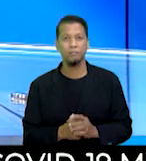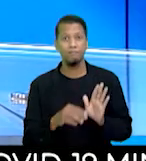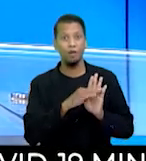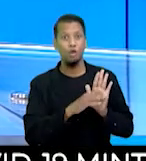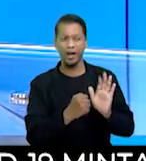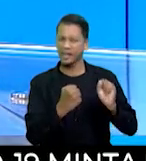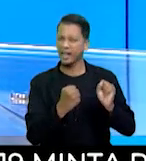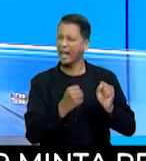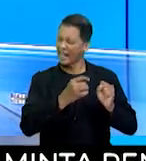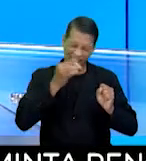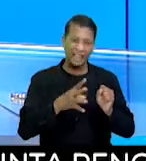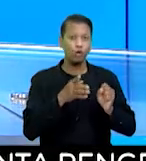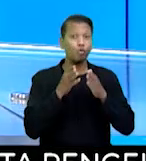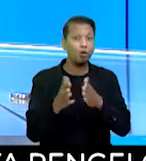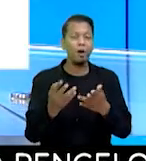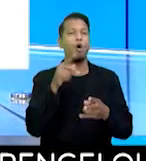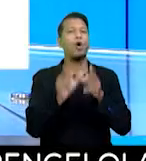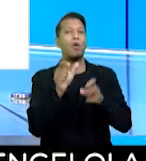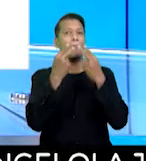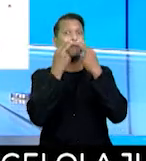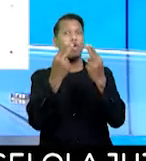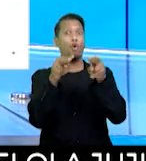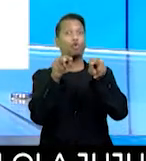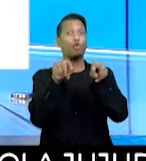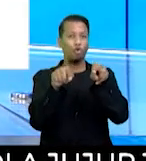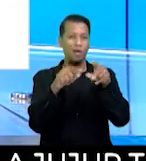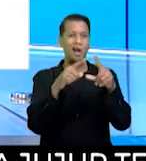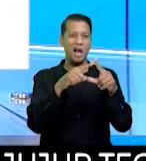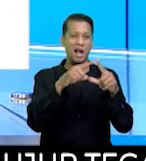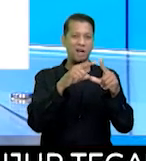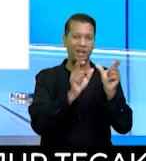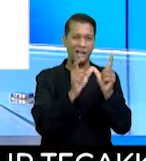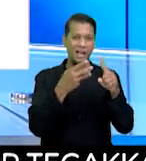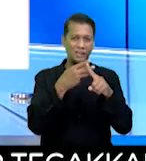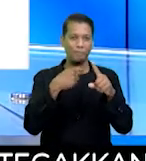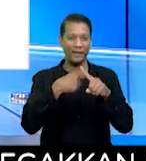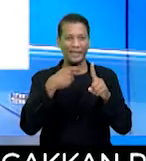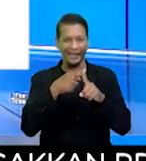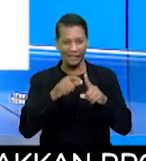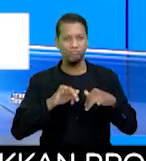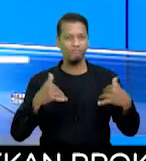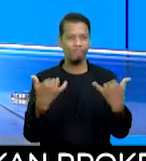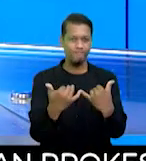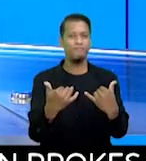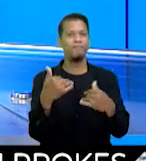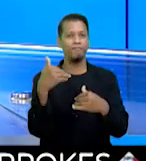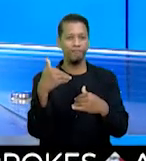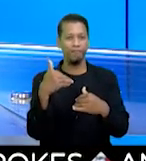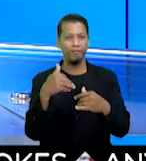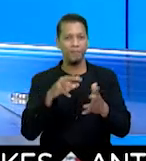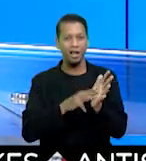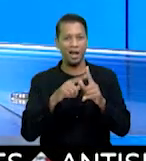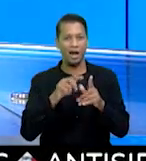Protokol kesehatan ketat diberlakukan bagi setiap penonton IATC dan WSBK di sirkuit Pertamina Mandalika Lombok.